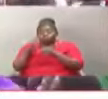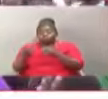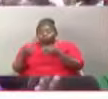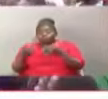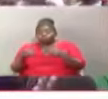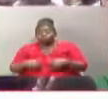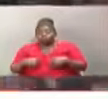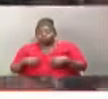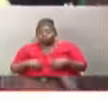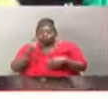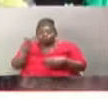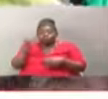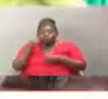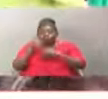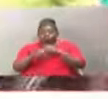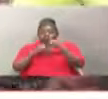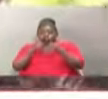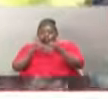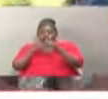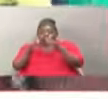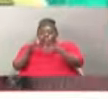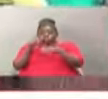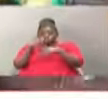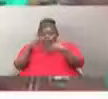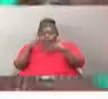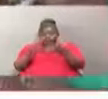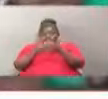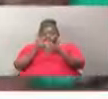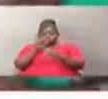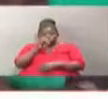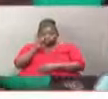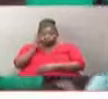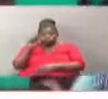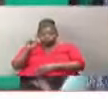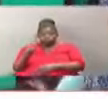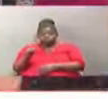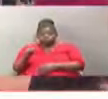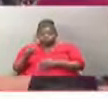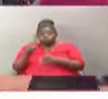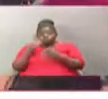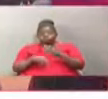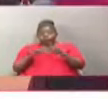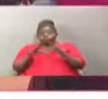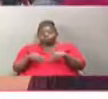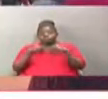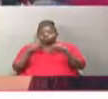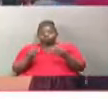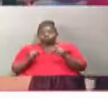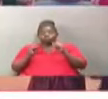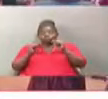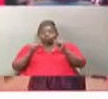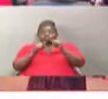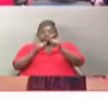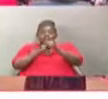International. Abakulira ekibiina kino nga bakulembeddwa Pastor Emmanuel Muliika boogedde ku bigabiddwa. Tuzze obbalaga okwagala kwa